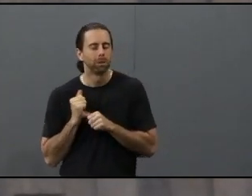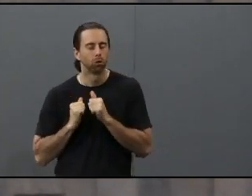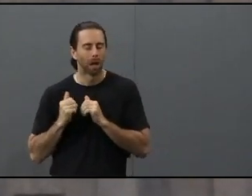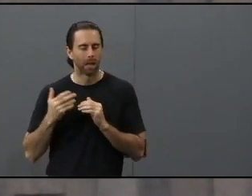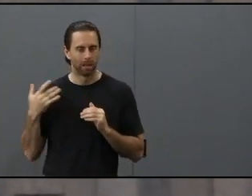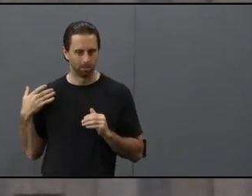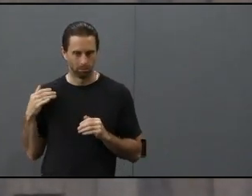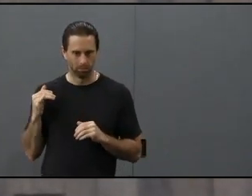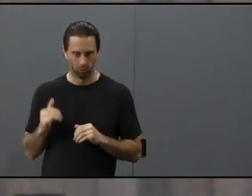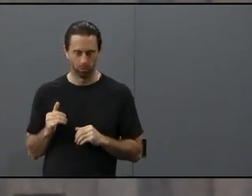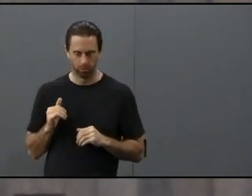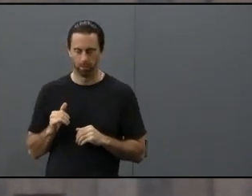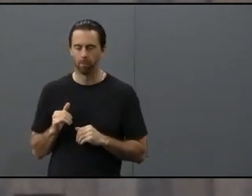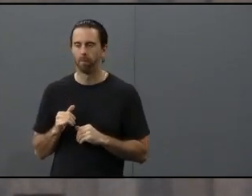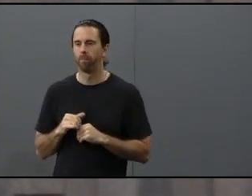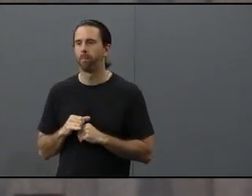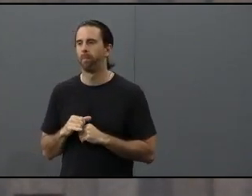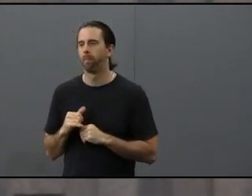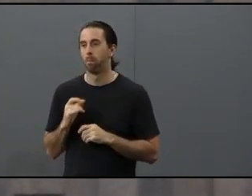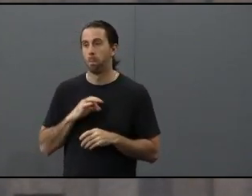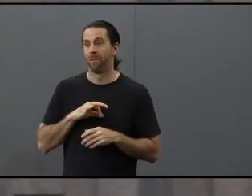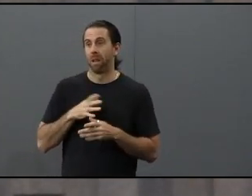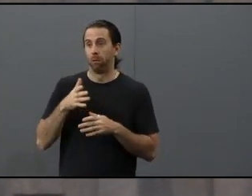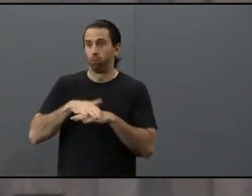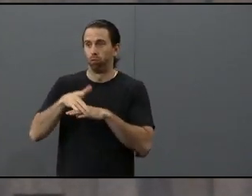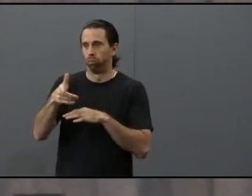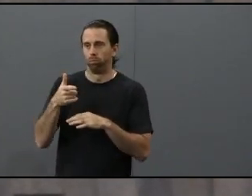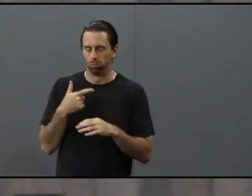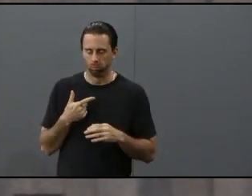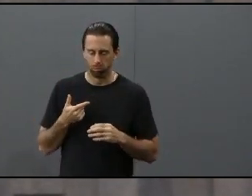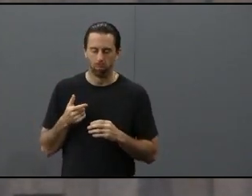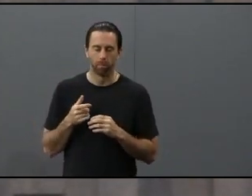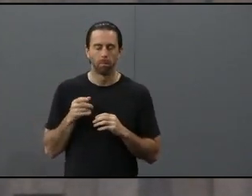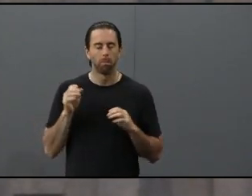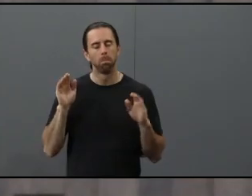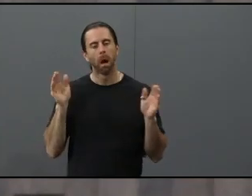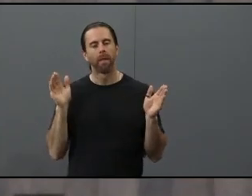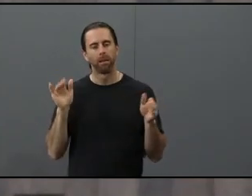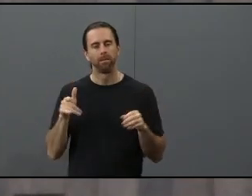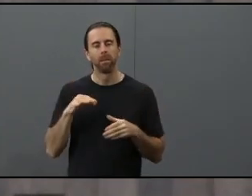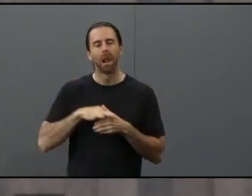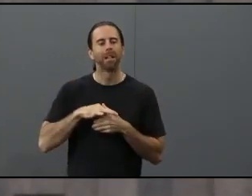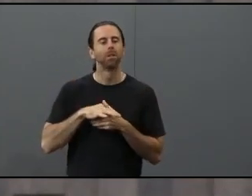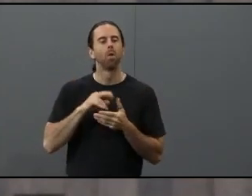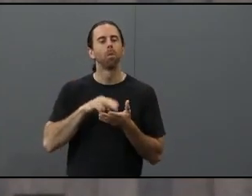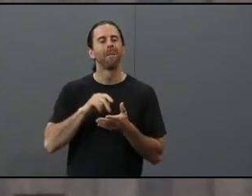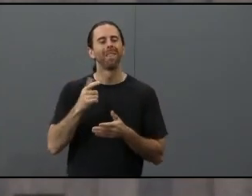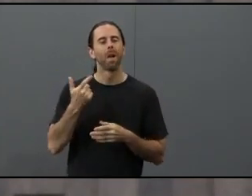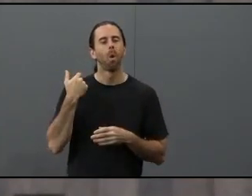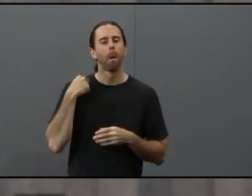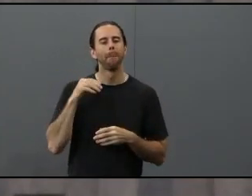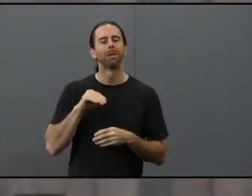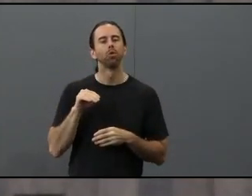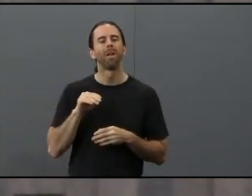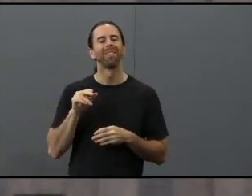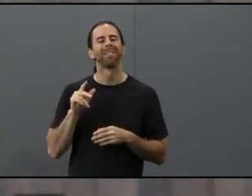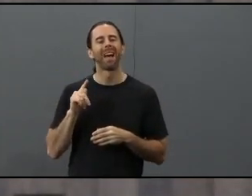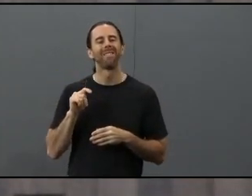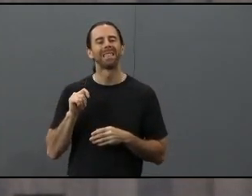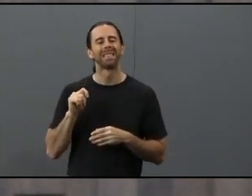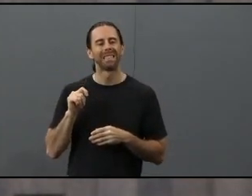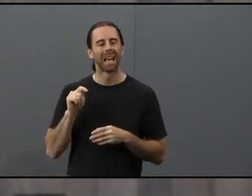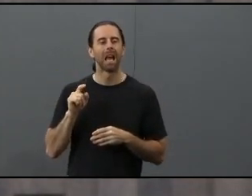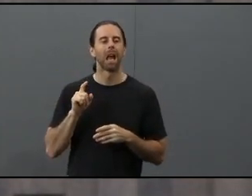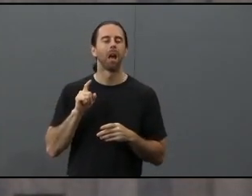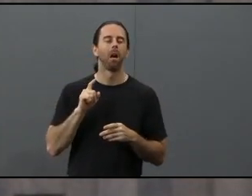mi c'est ça exact c'est pour ça je en profiter euh dans le fond en à l'élection de 2021 Mathieu Traversi maire de terbon et